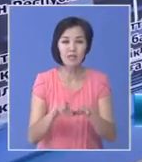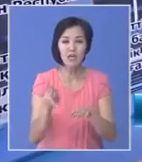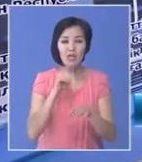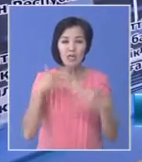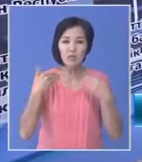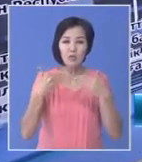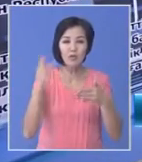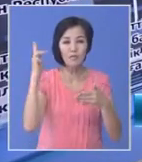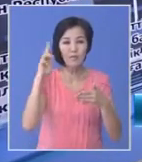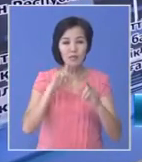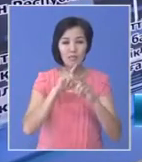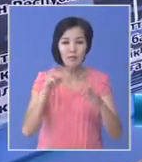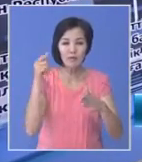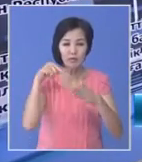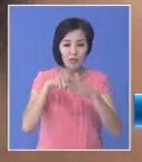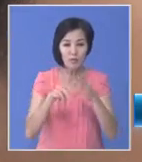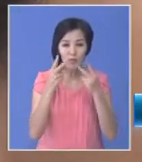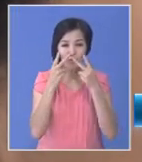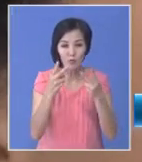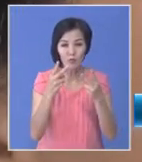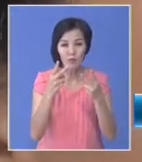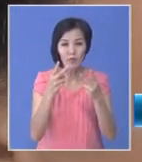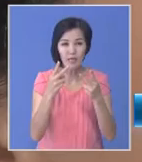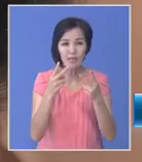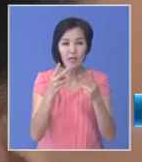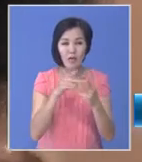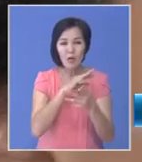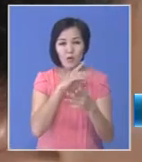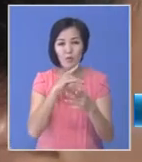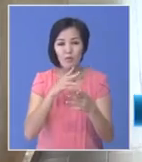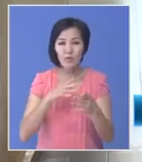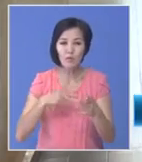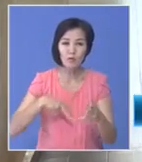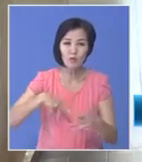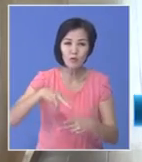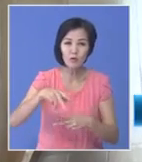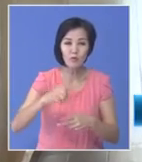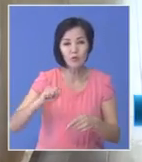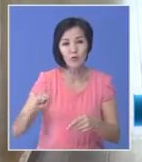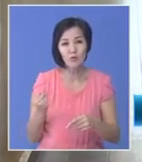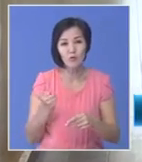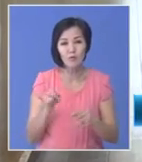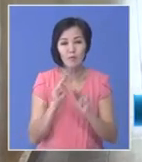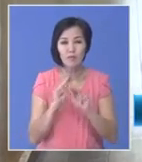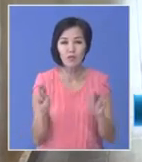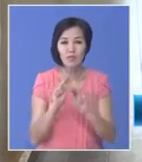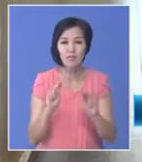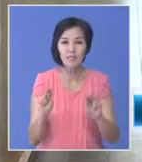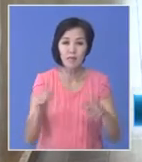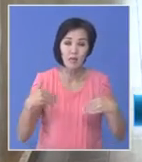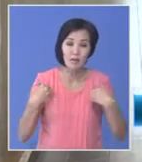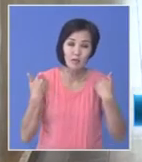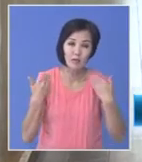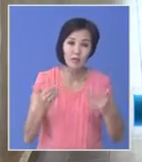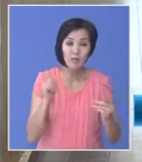бұрын мектеп үшін тағы бір аралап көруді жөн көрді. Сан мәрте өзі жүріп өткен достарымен, ұстаздарымен талай аман саулық